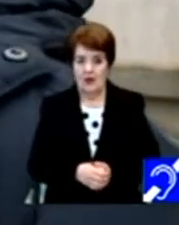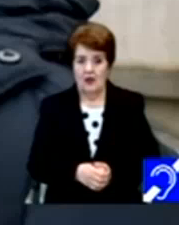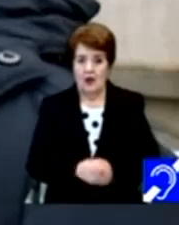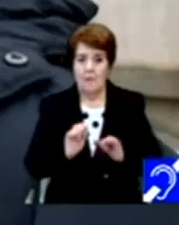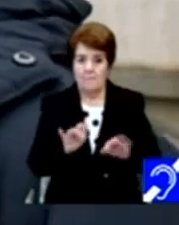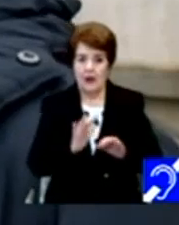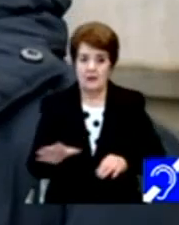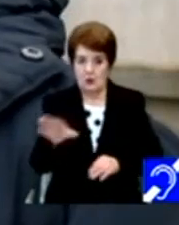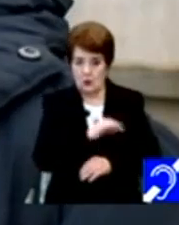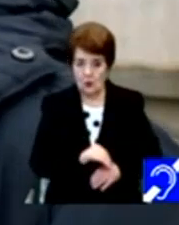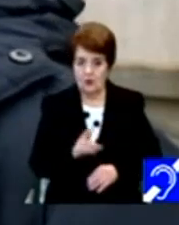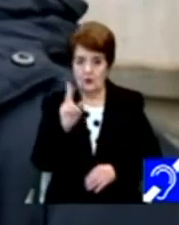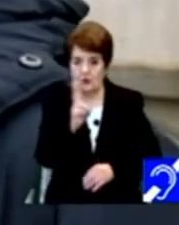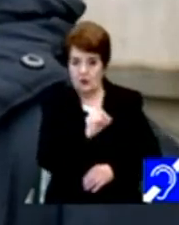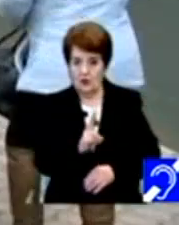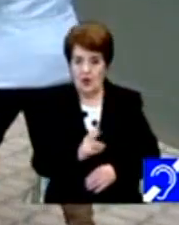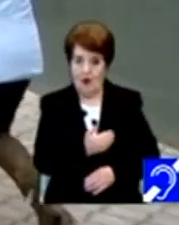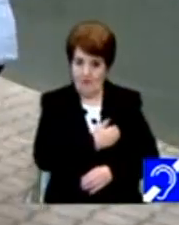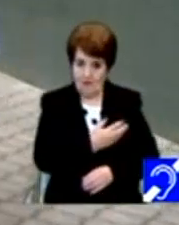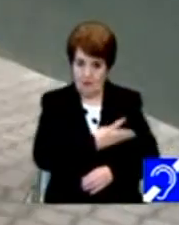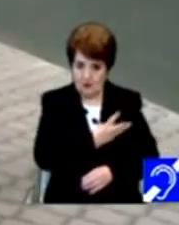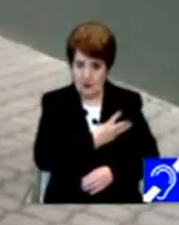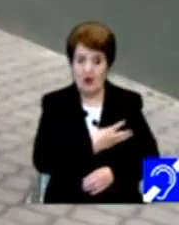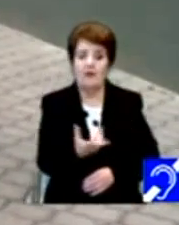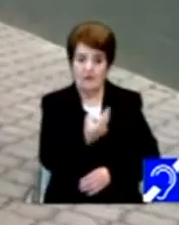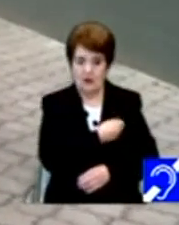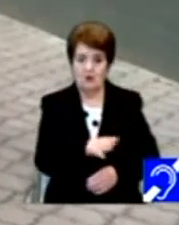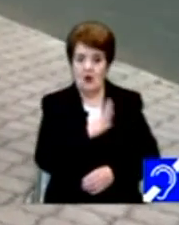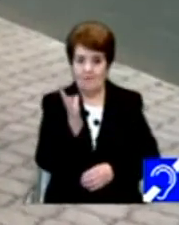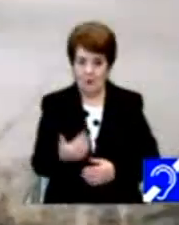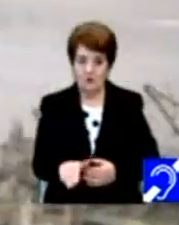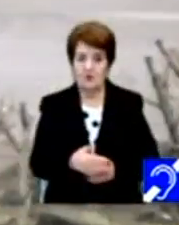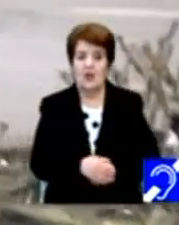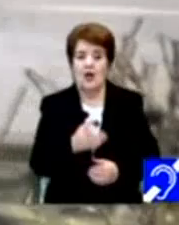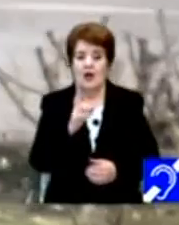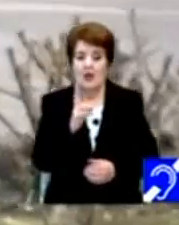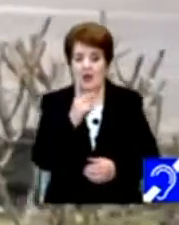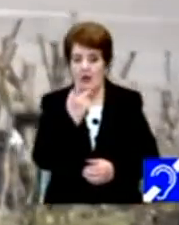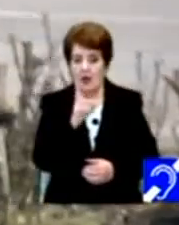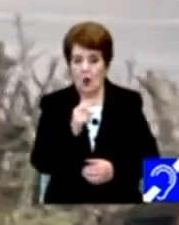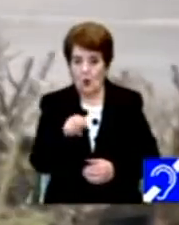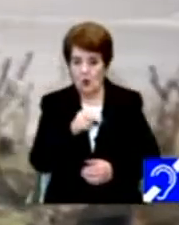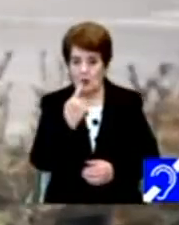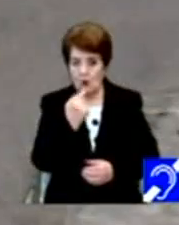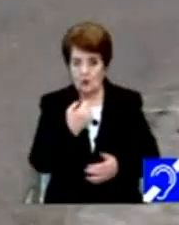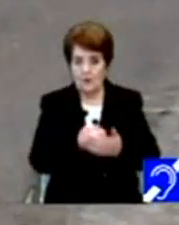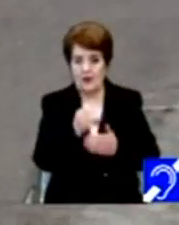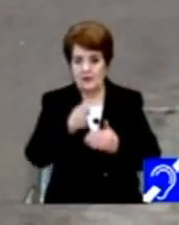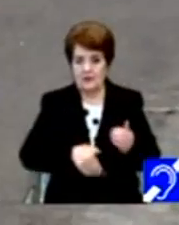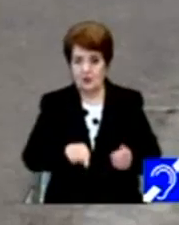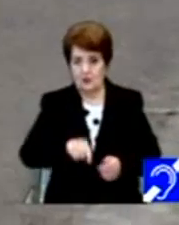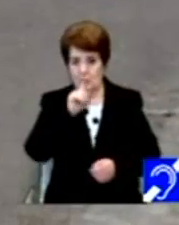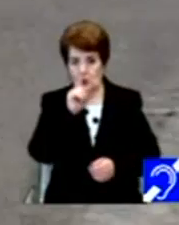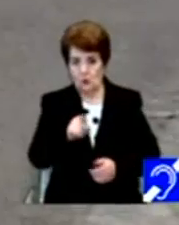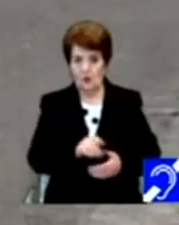Practic toți doritorii care au vrut să vaccineze s-au vaccinat la noi. În raionul Soroca va fi cod roșu de alertă epidemiologică cel puțin până la sfârșitul